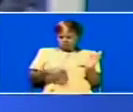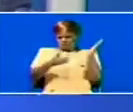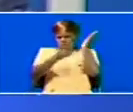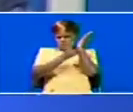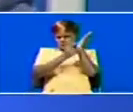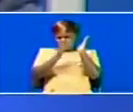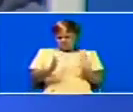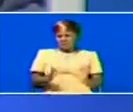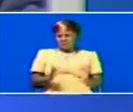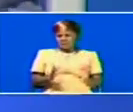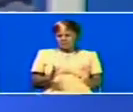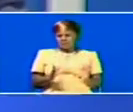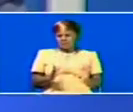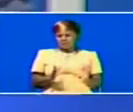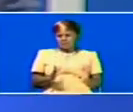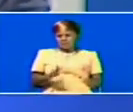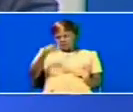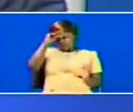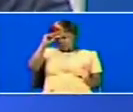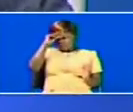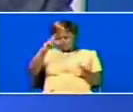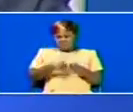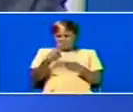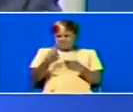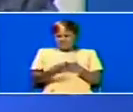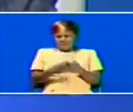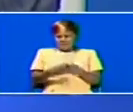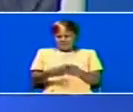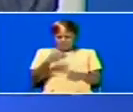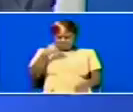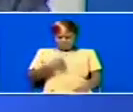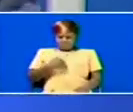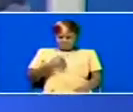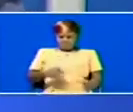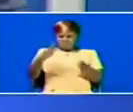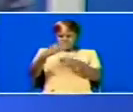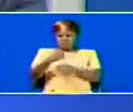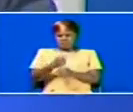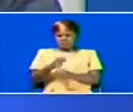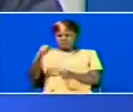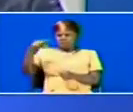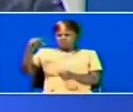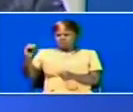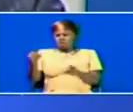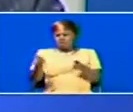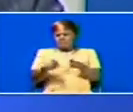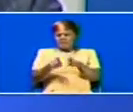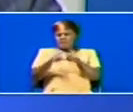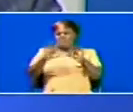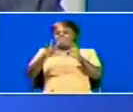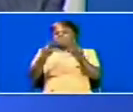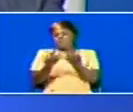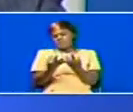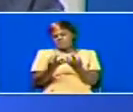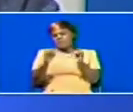daktari wa upasuaji wa serikali, kisha kuna daktari wa upasuaji wa mashirika ambao si ya serikali, kisha wale ile familia kama